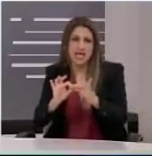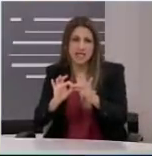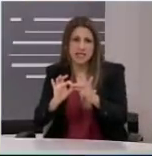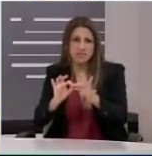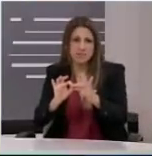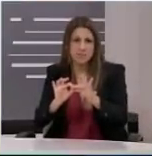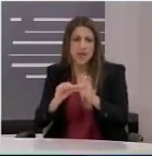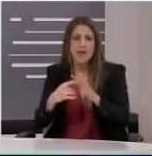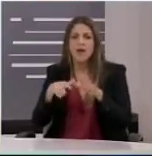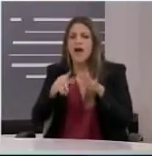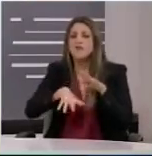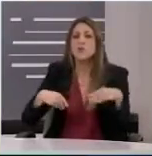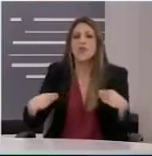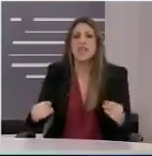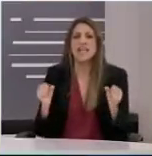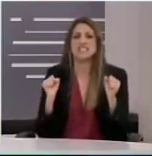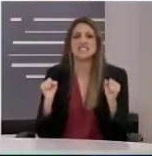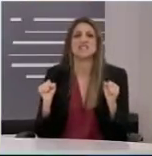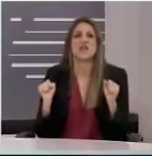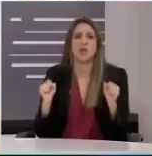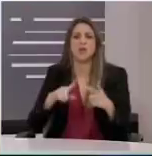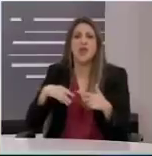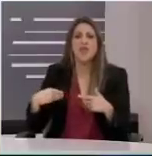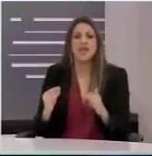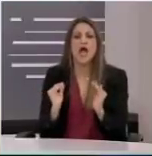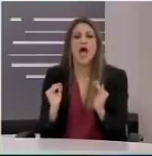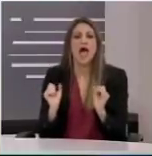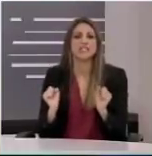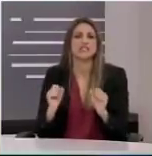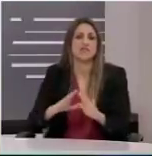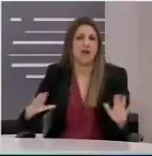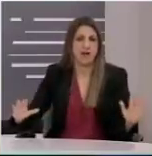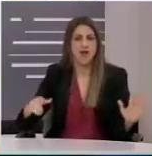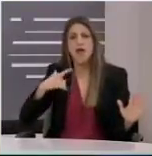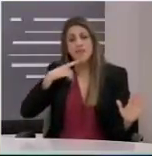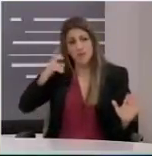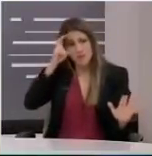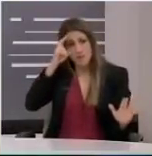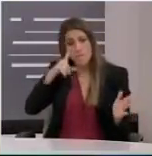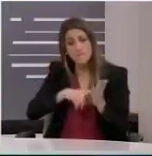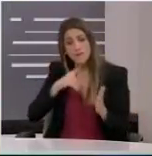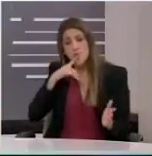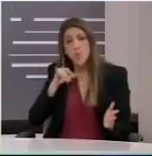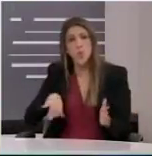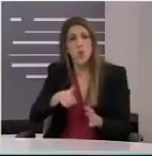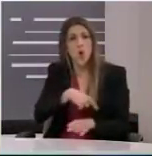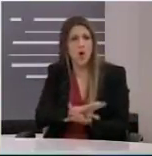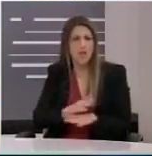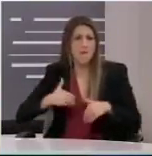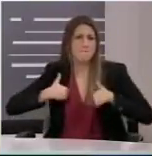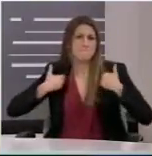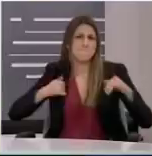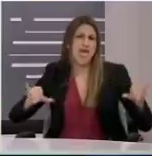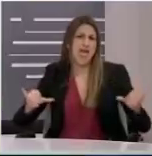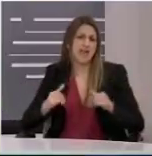είναι παράγοντας σταθερότητας και ασφάλειας στην περιοχή. Και ας το έχουν καλά όλοι αυτό στο μυαλό τους. Παιχνίδια